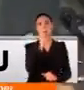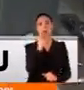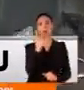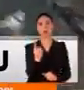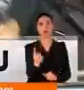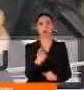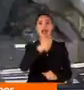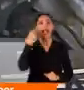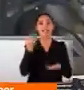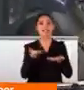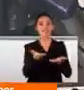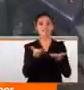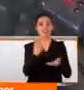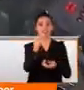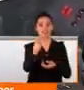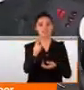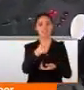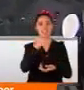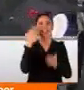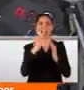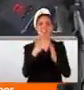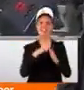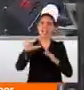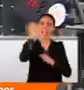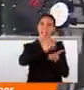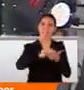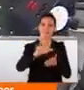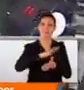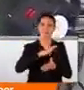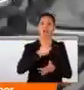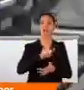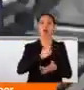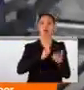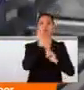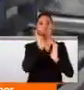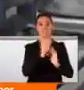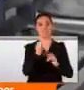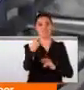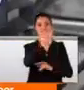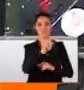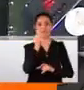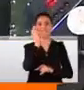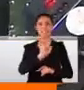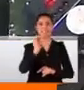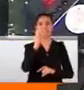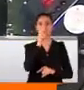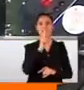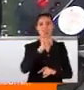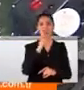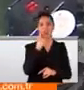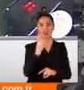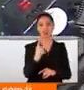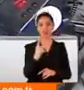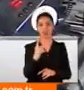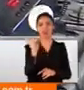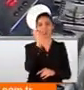lira. Eski fırınlar bunlar. Eskiden herkesin evinde vardı ama öğrenciler kullanmaya devam ediyor. Sıfır bunun fiyatı zaten 200 lira ablam.